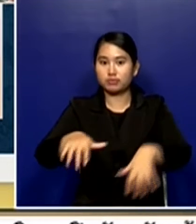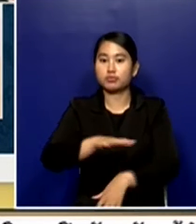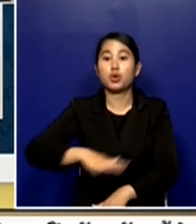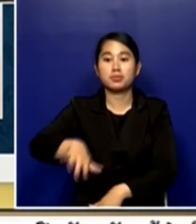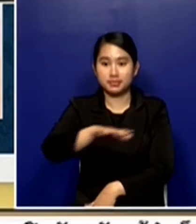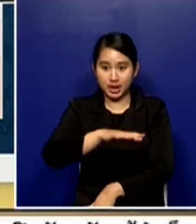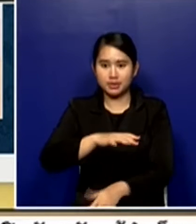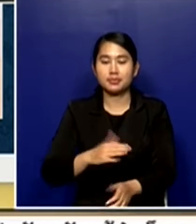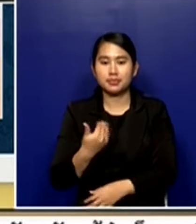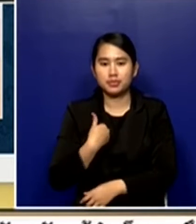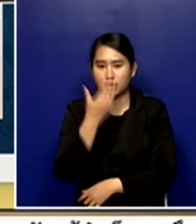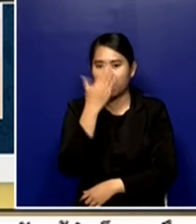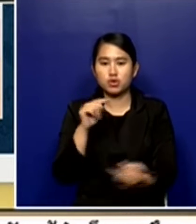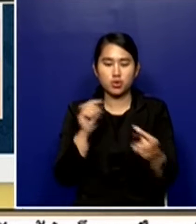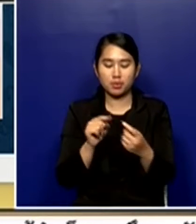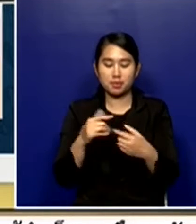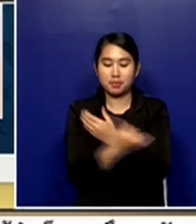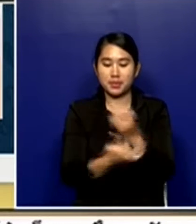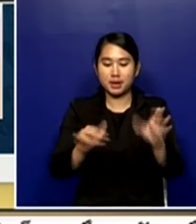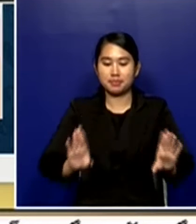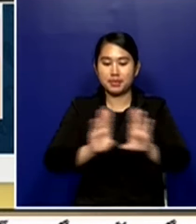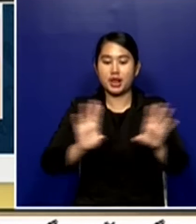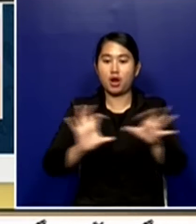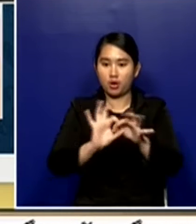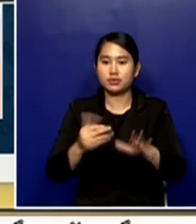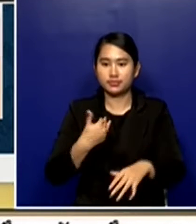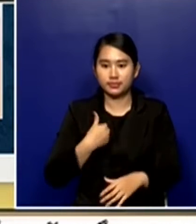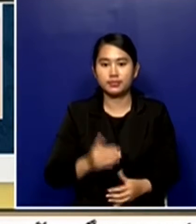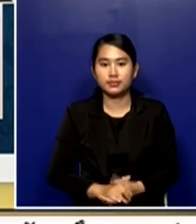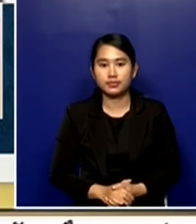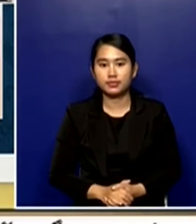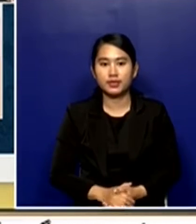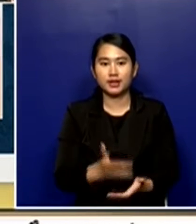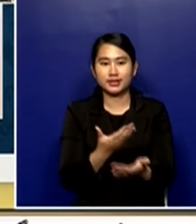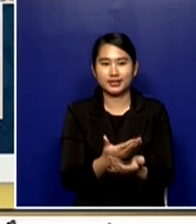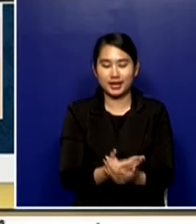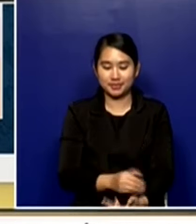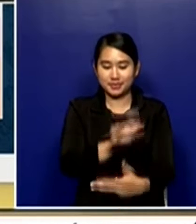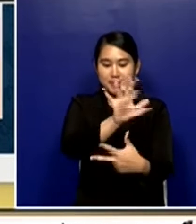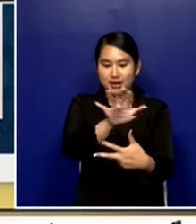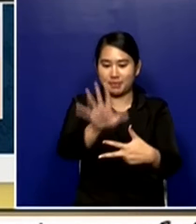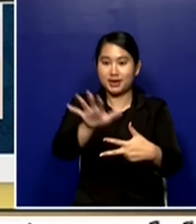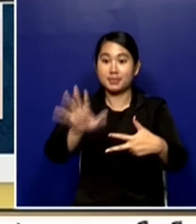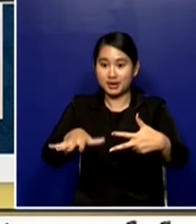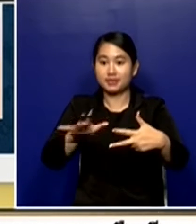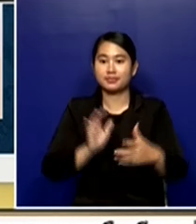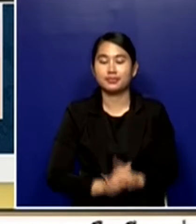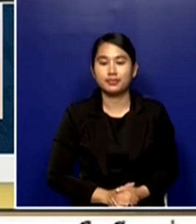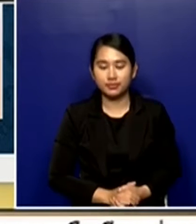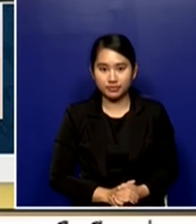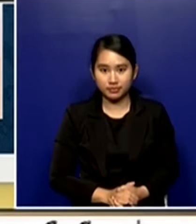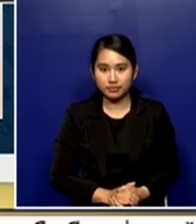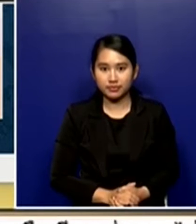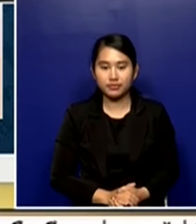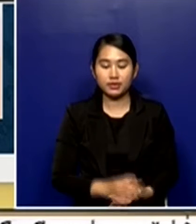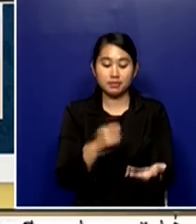นะครับเพรว่าเป็การลอกดาวนะครับ คนล 5,000 บา 3 เดือนนะครับทางปก